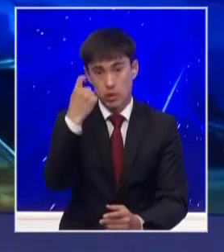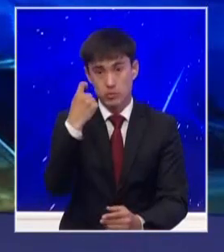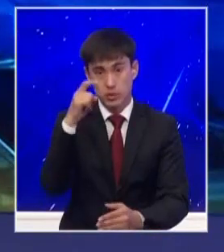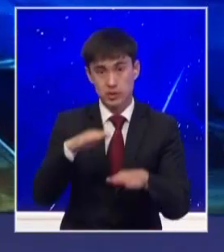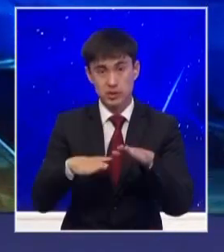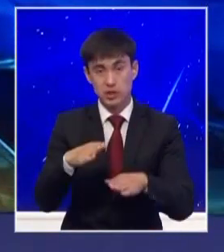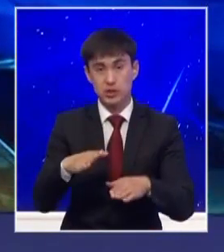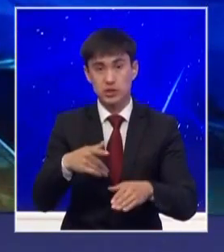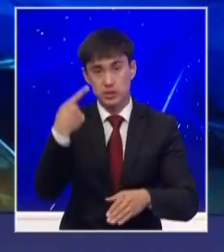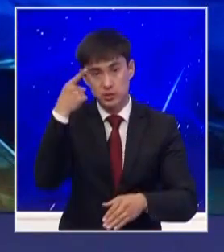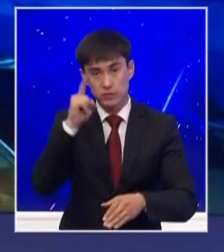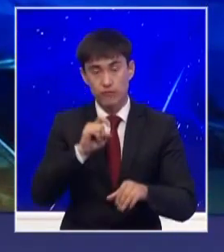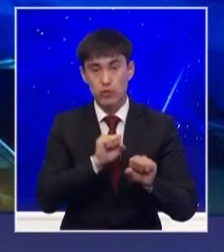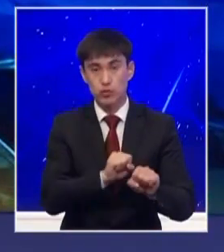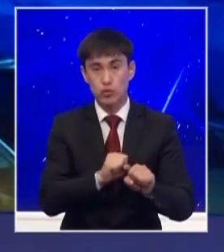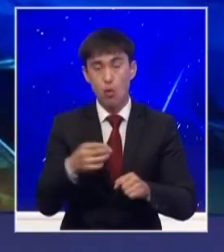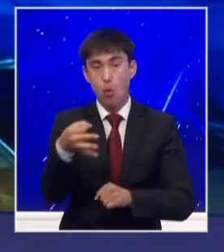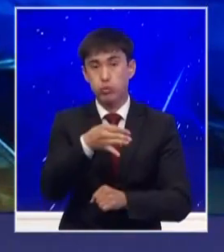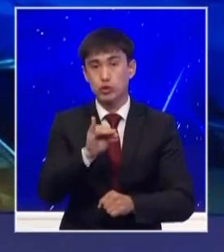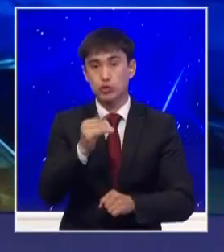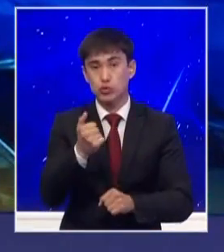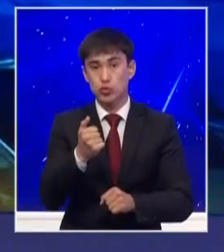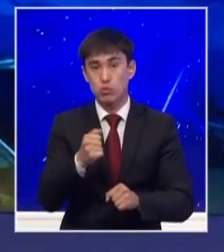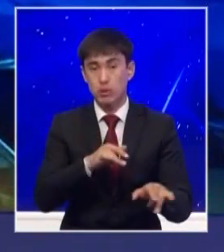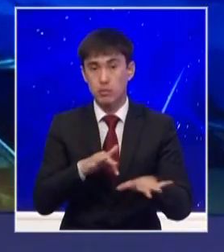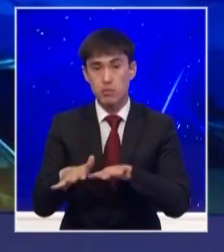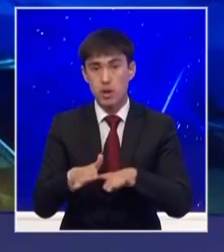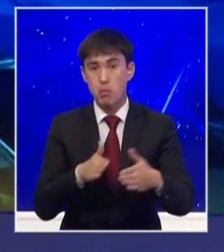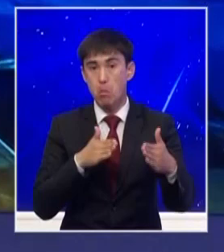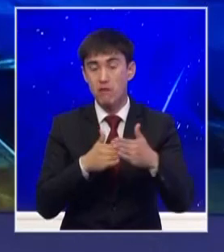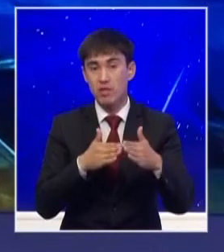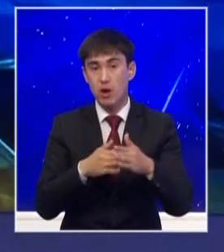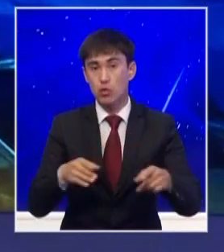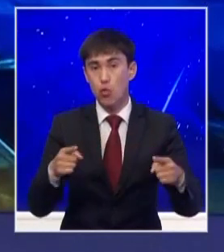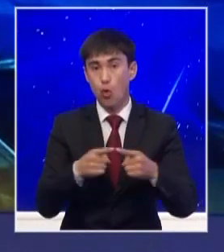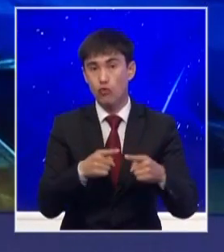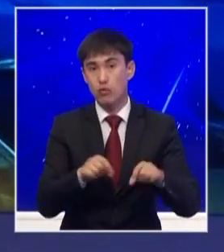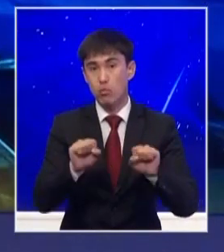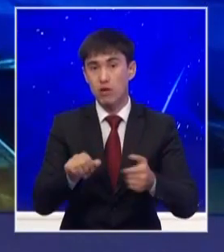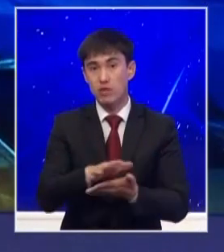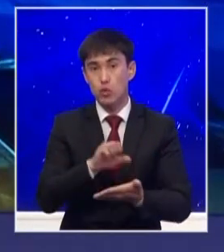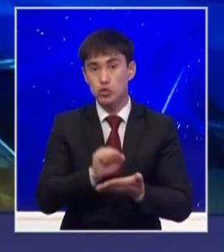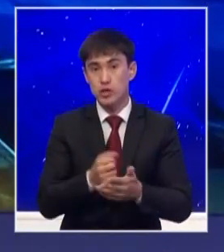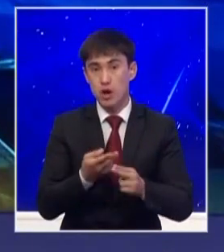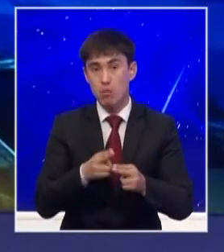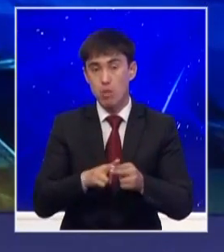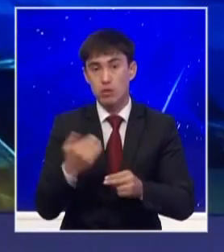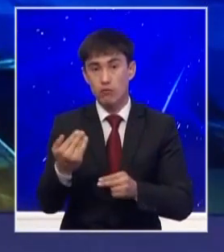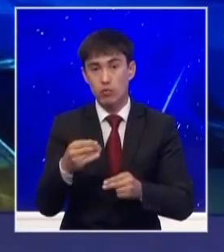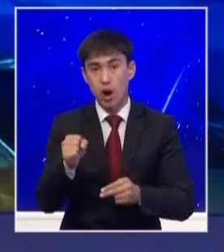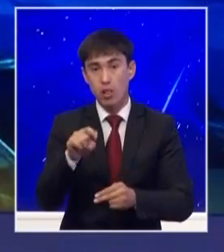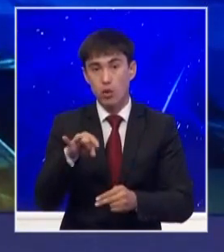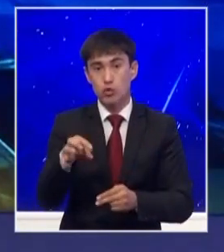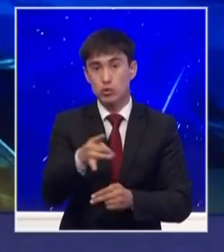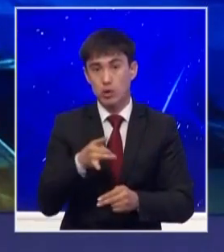Предупрежден, значит вооружен. В области ЖТСУ предпринимаются меры по профилактике уголовных правонарушений. По этому